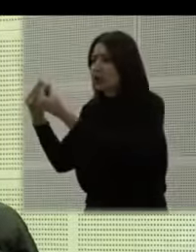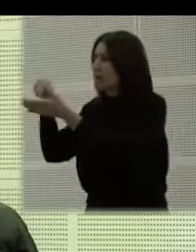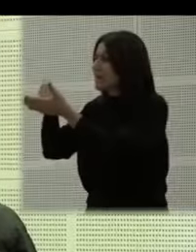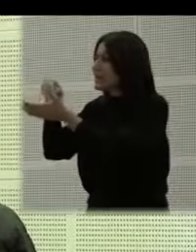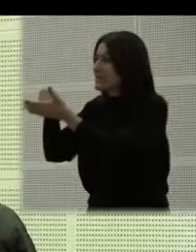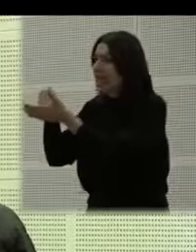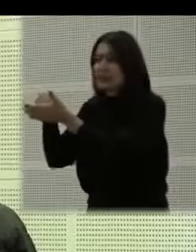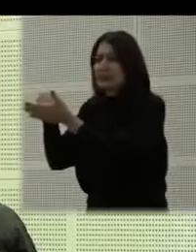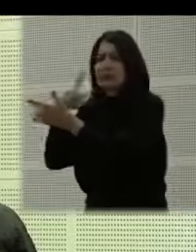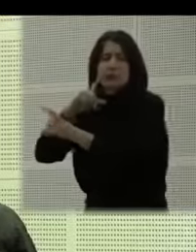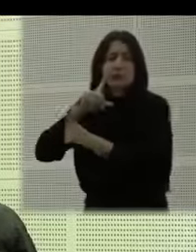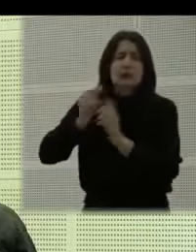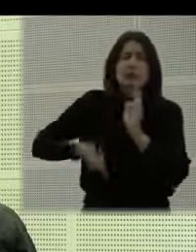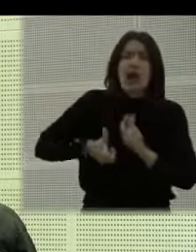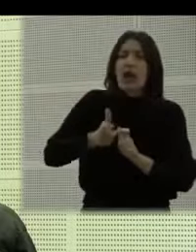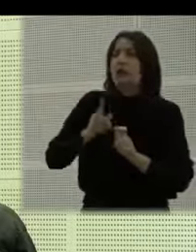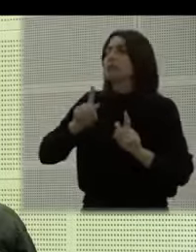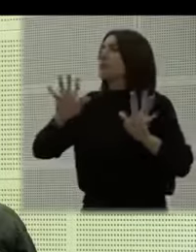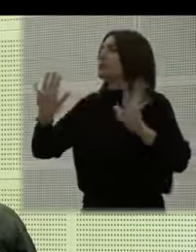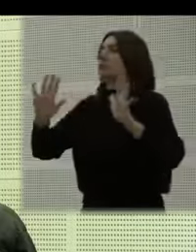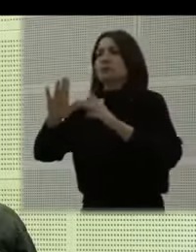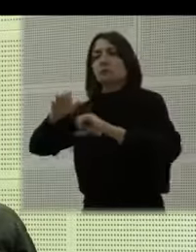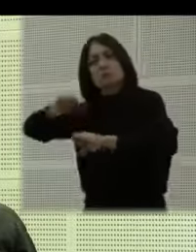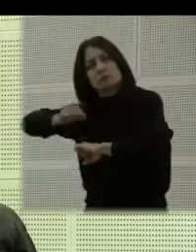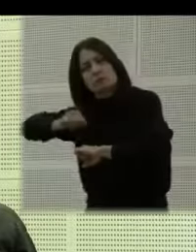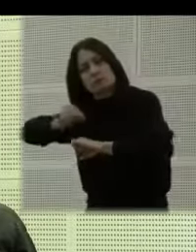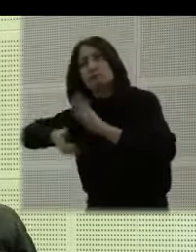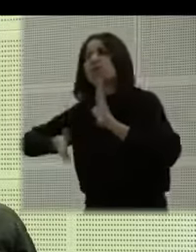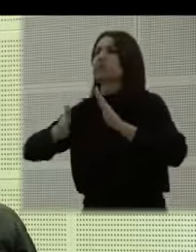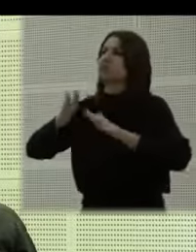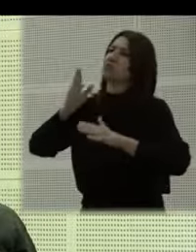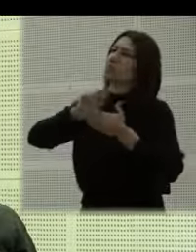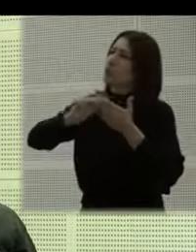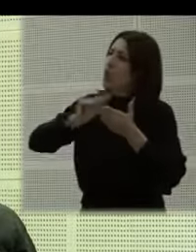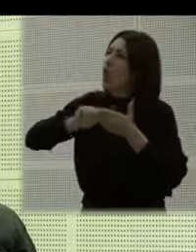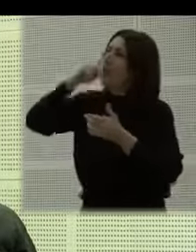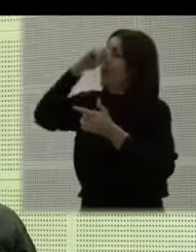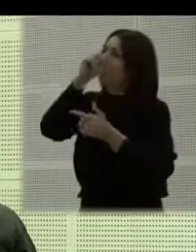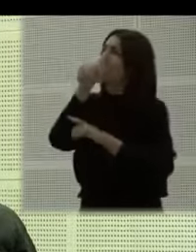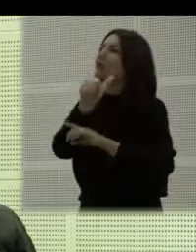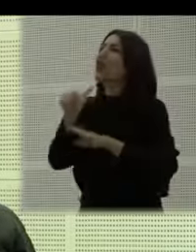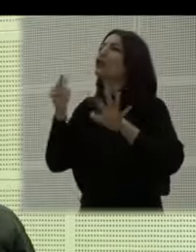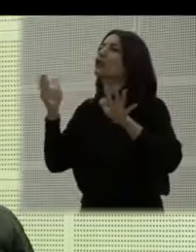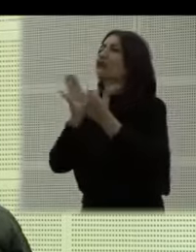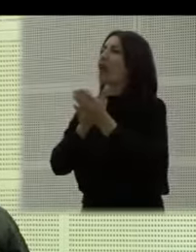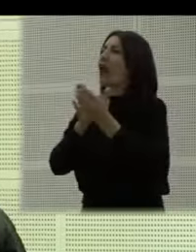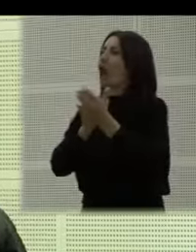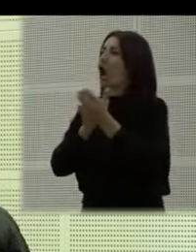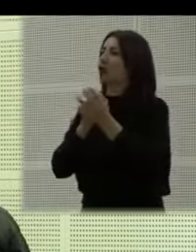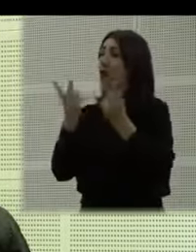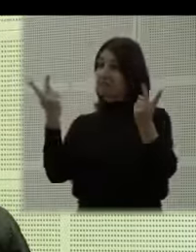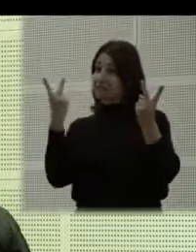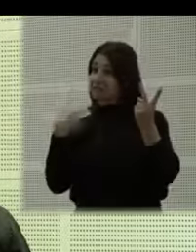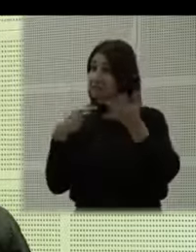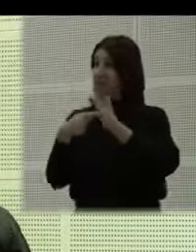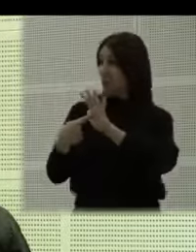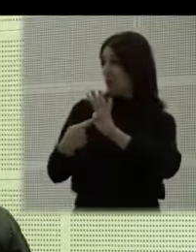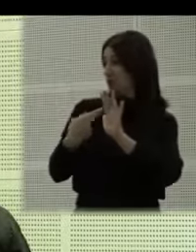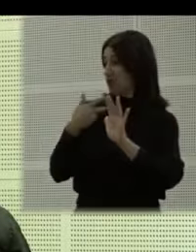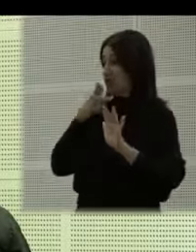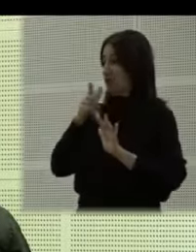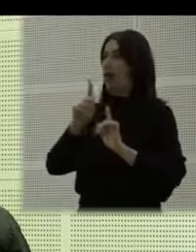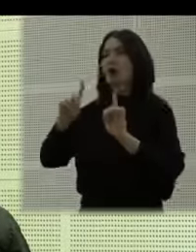resistito, ho continuato ad andare a scuola e mi sono anche laureata con 110 e lode. Non lo dico perché voglio fare la figa della situazione, ma